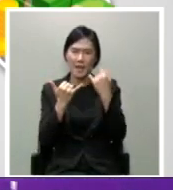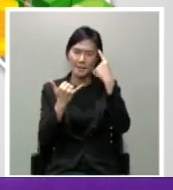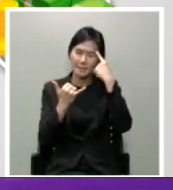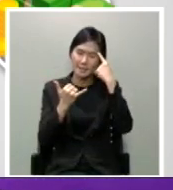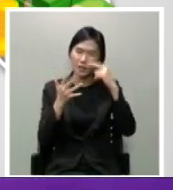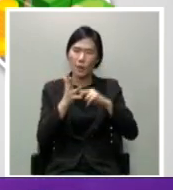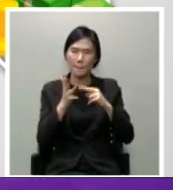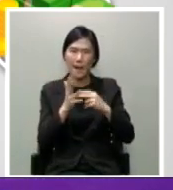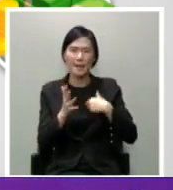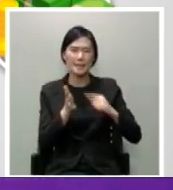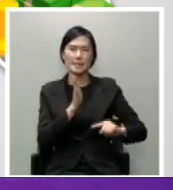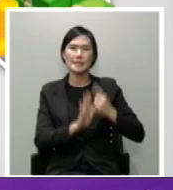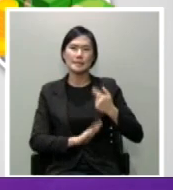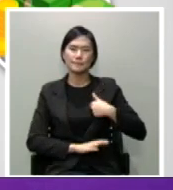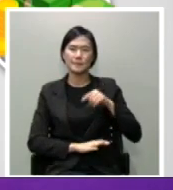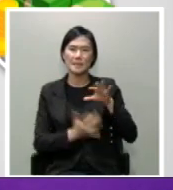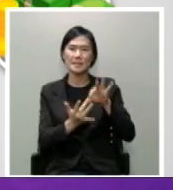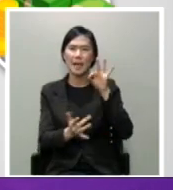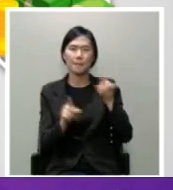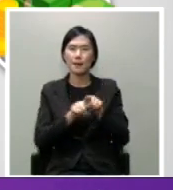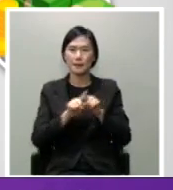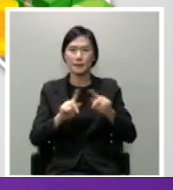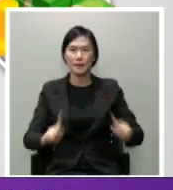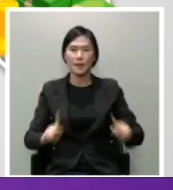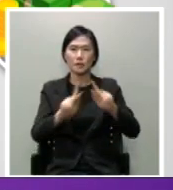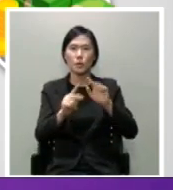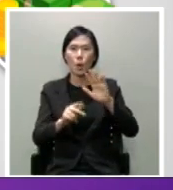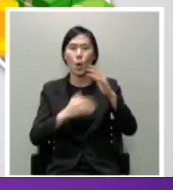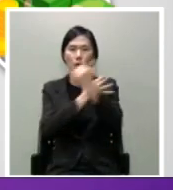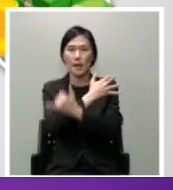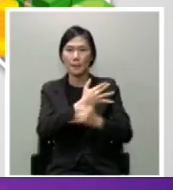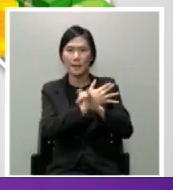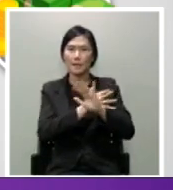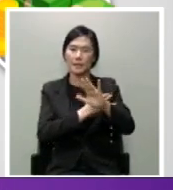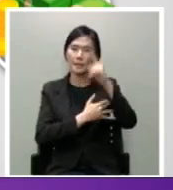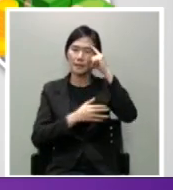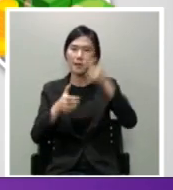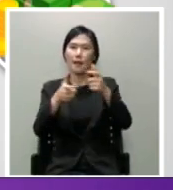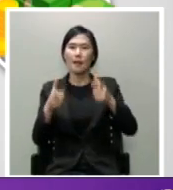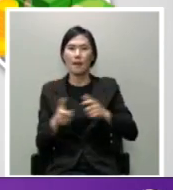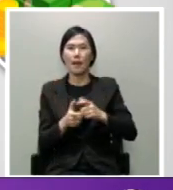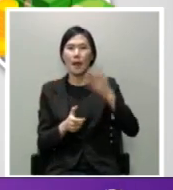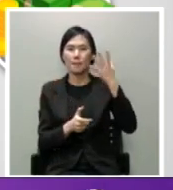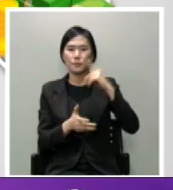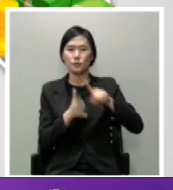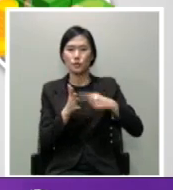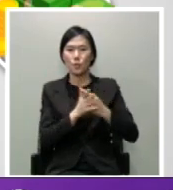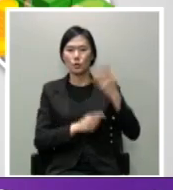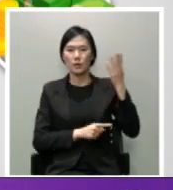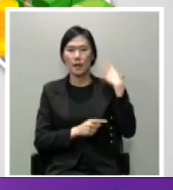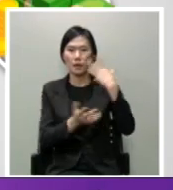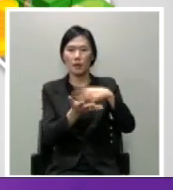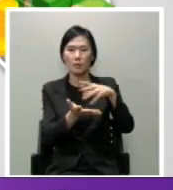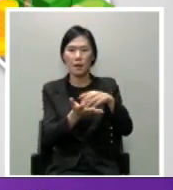ดจุดยืนอย่างนั้นกระทรวงการต่างประเทศรายงานเมื่อไม่กี่ชั่วโมงที่ผ่านมานี้เองว่